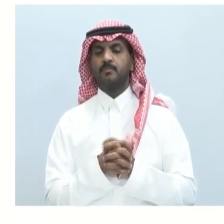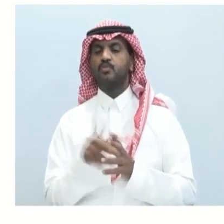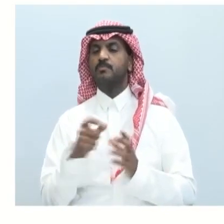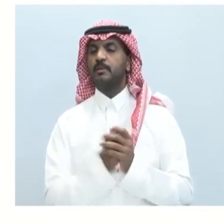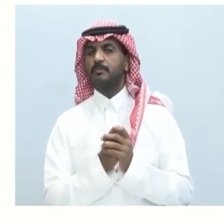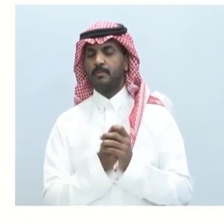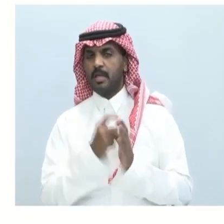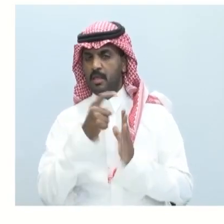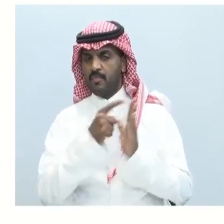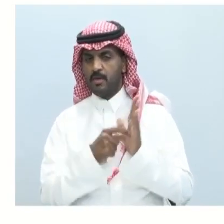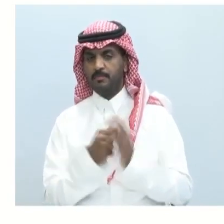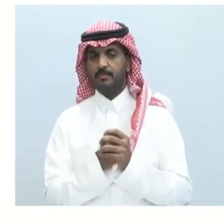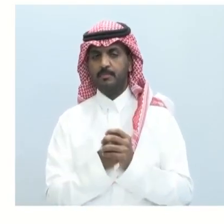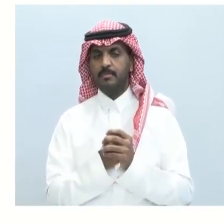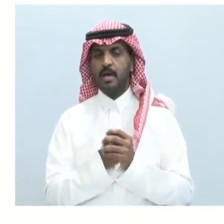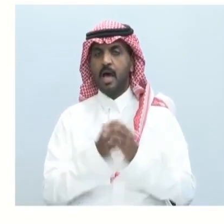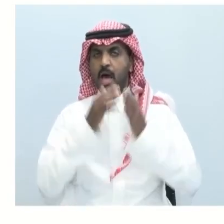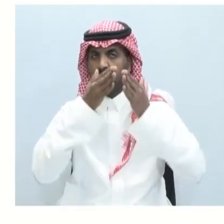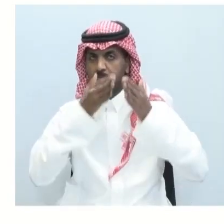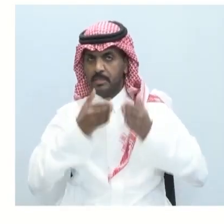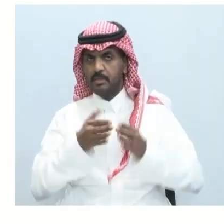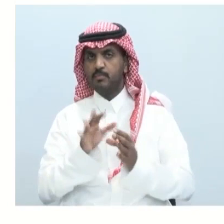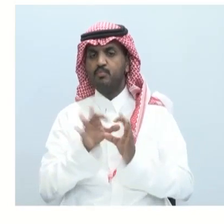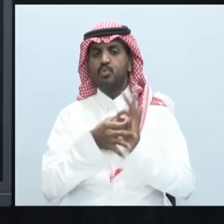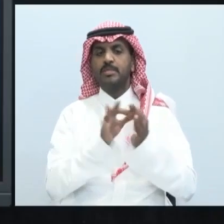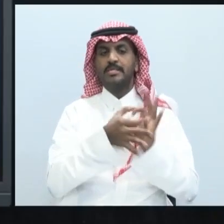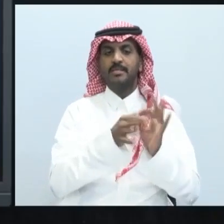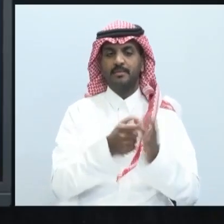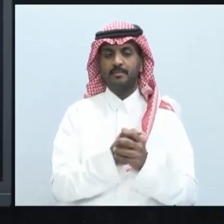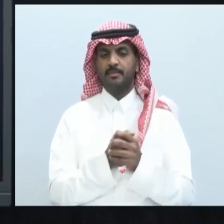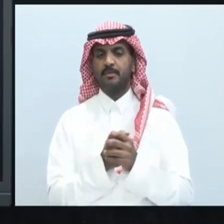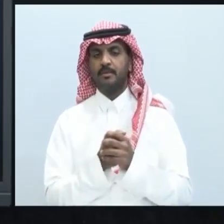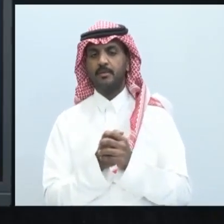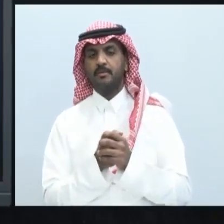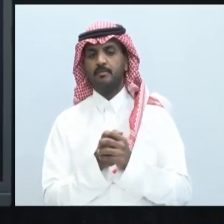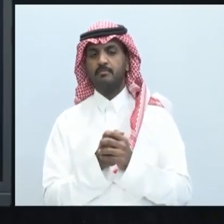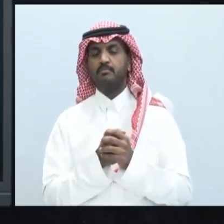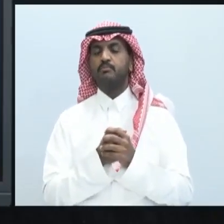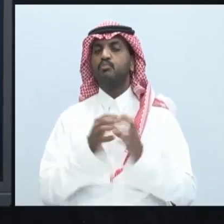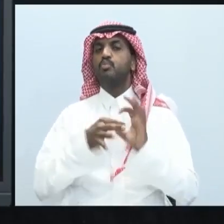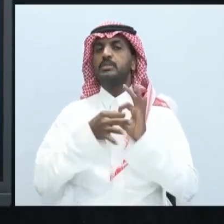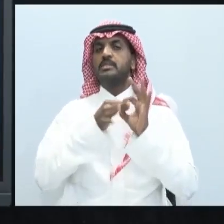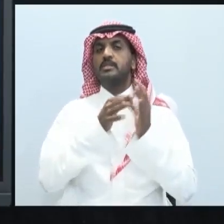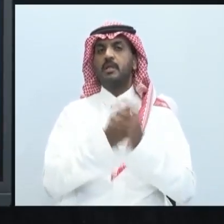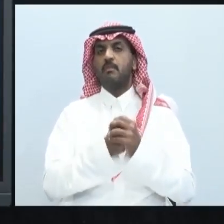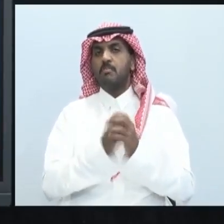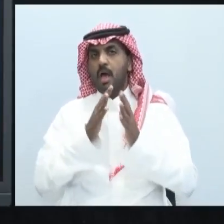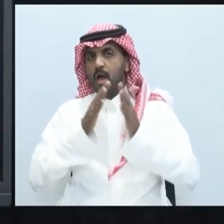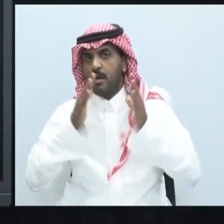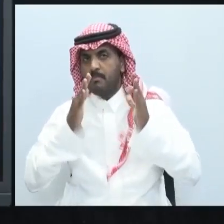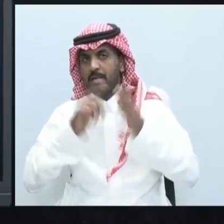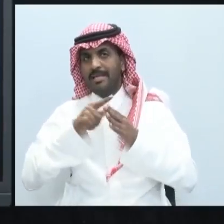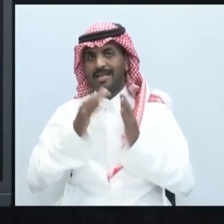يقصد بها نظام هرمي متسلسل اي هنالك عمليه تسلسل من الاكبر الى الاصغر